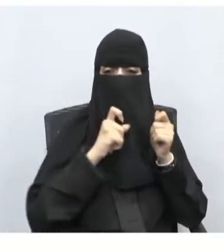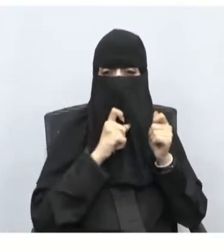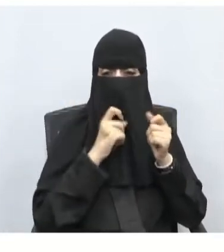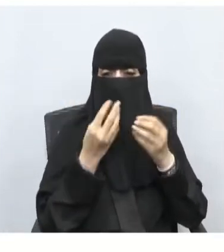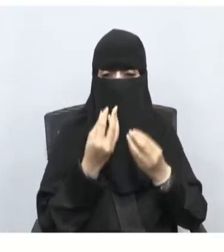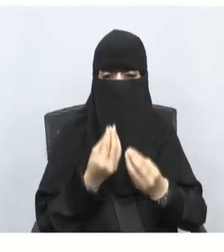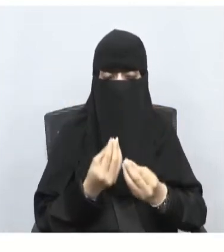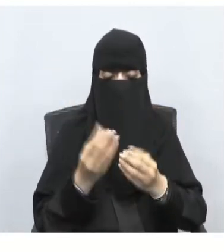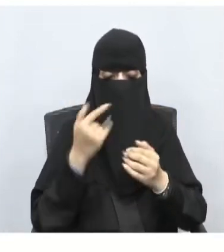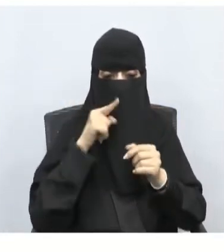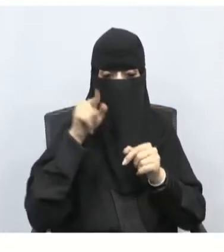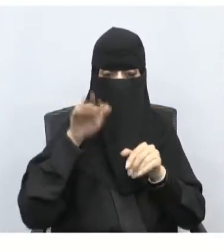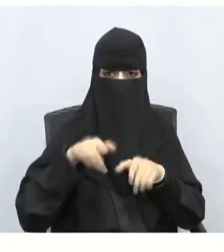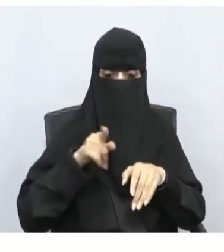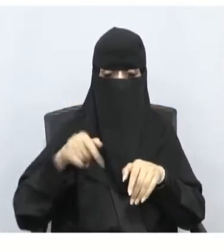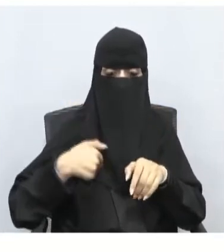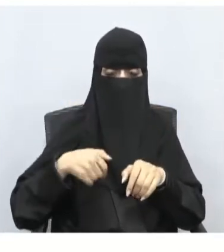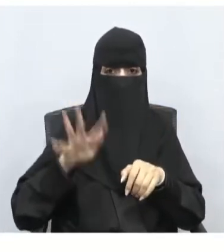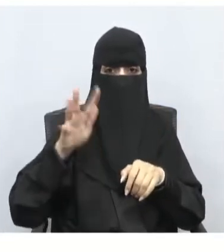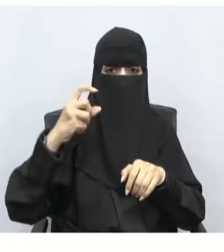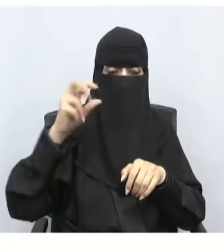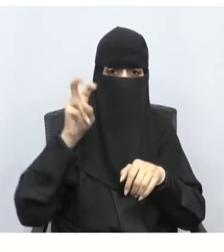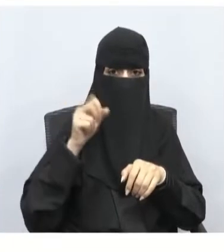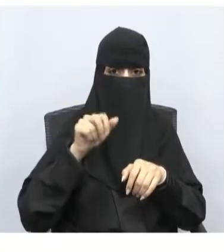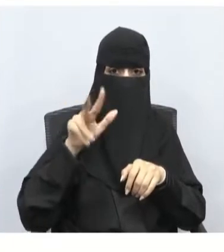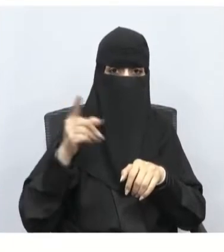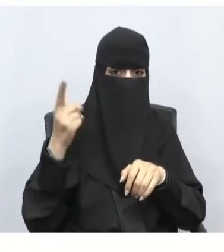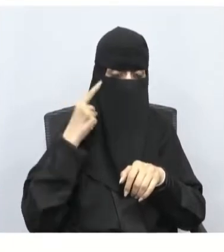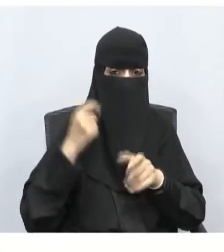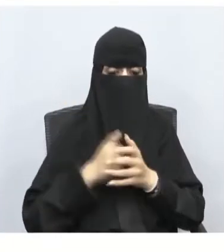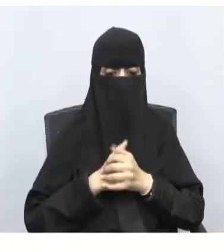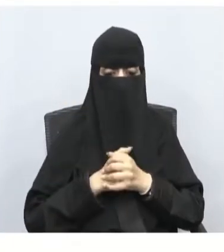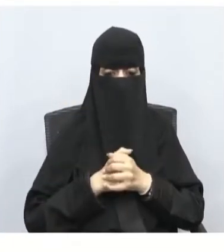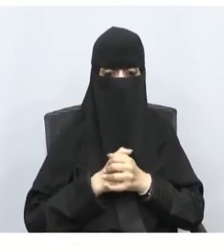قليلا، وهذا ما يسمى بشدة الصوت.